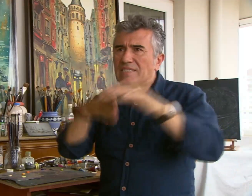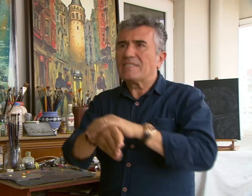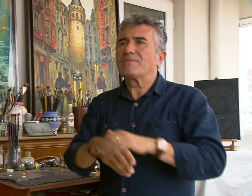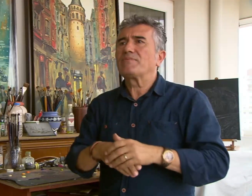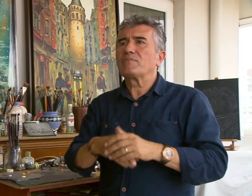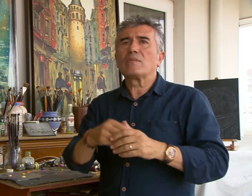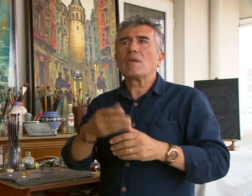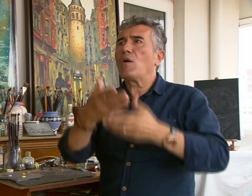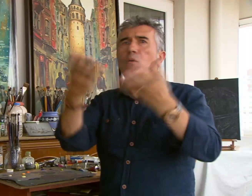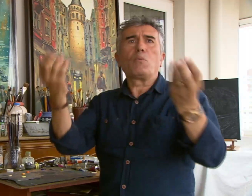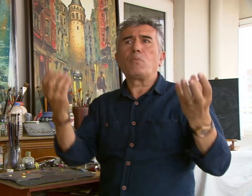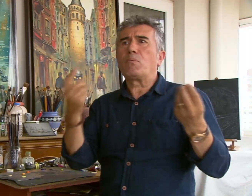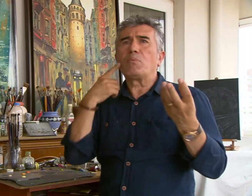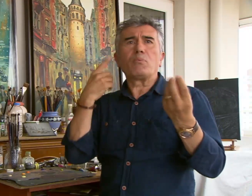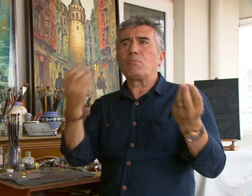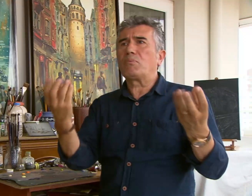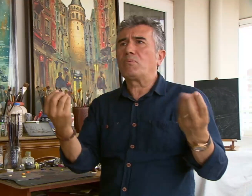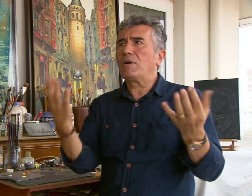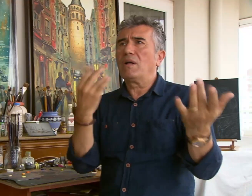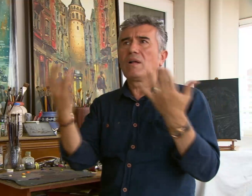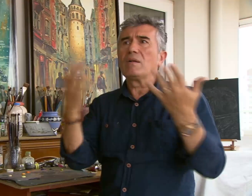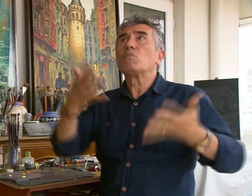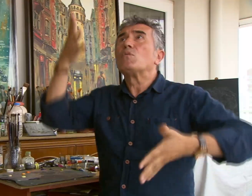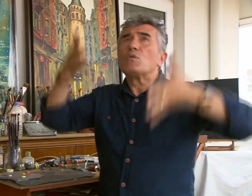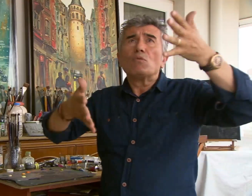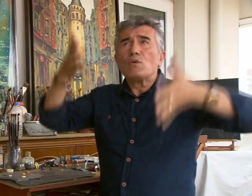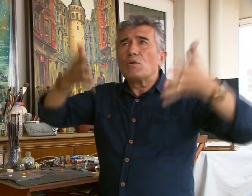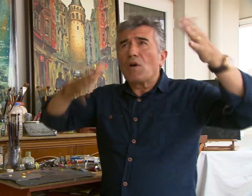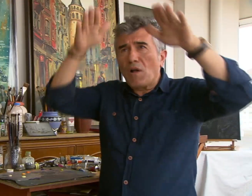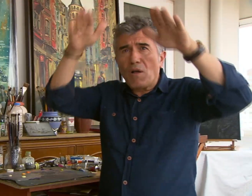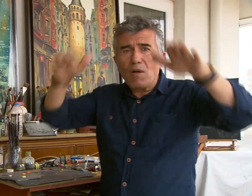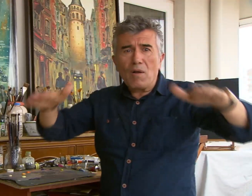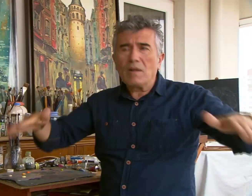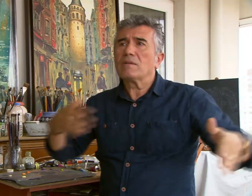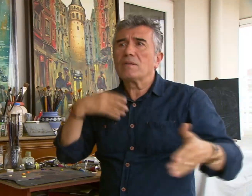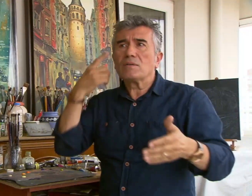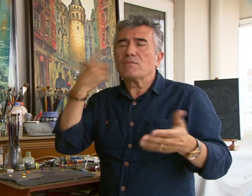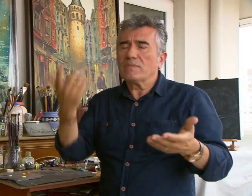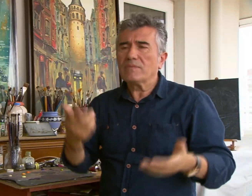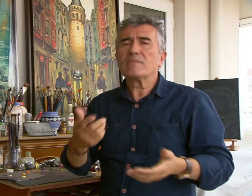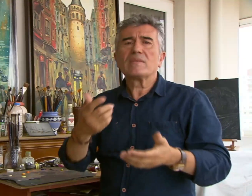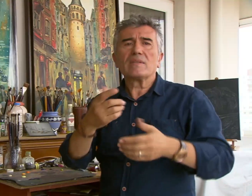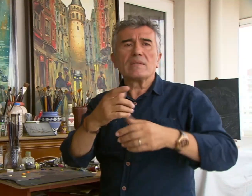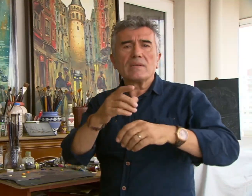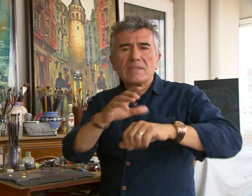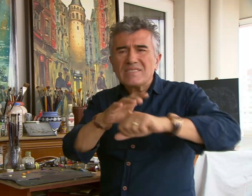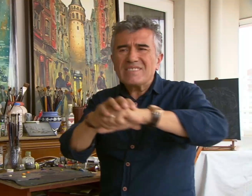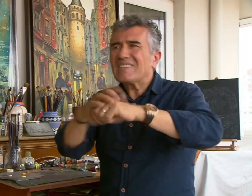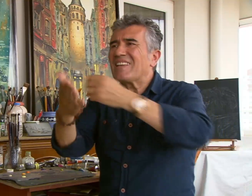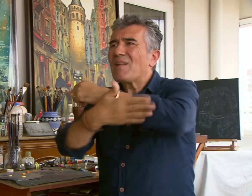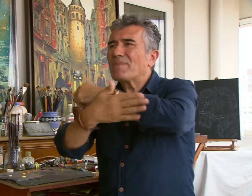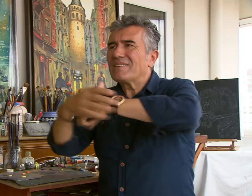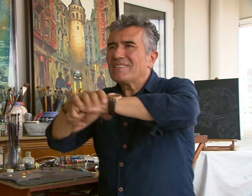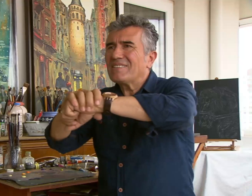Ve oraya girdik. Bir sürü işitme engelli, büyük yaşta, küçük yaşta çocuklar vardı. Elimden